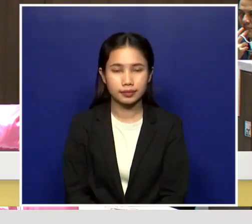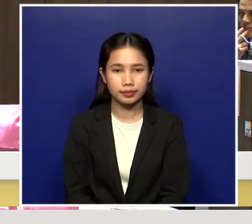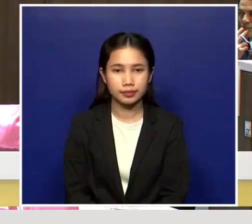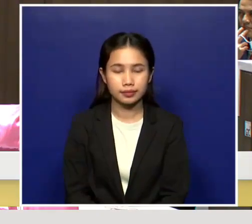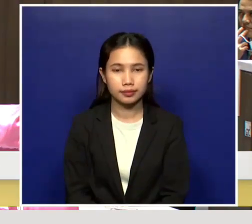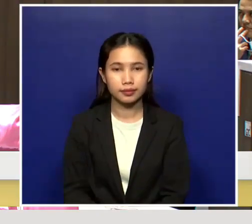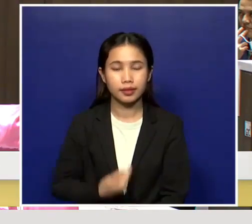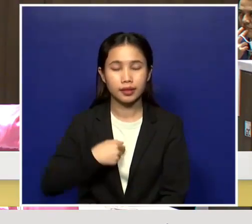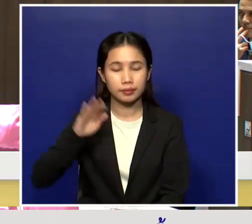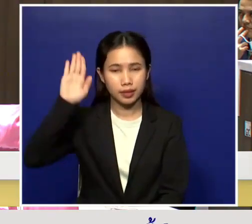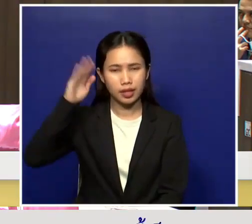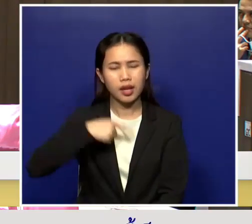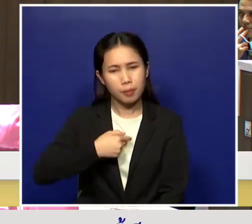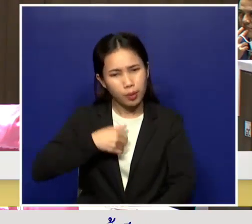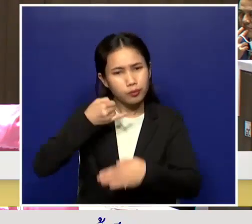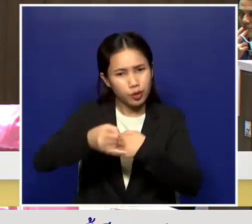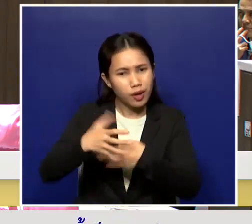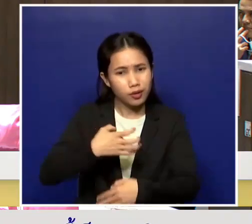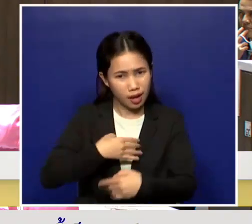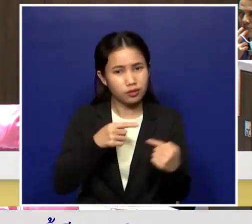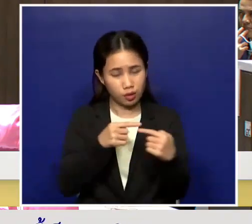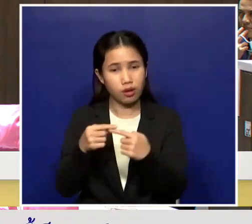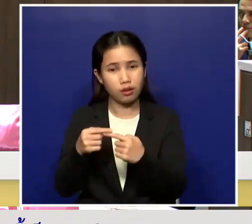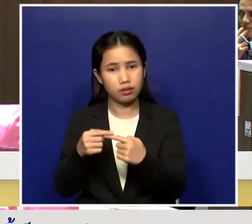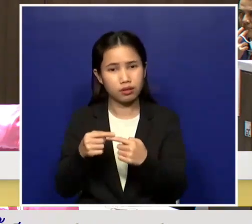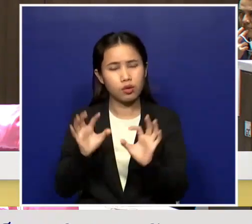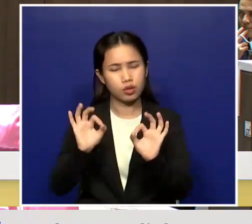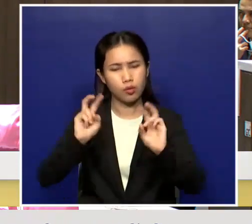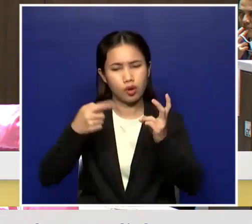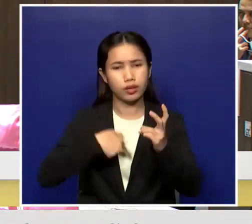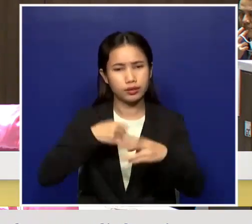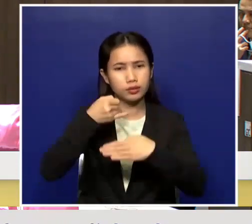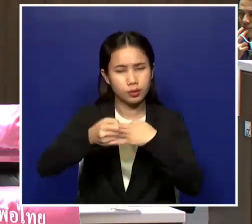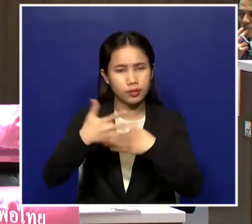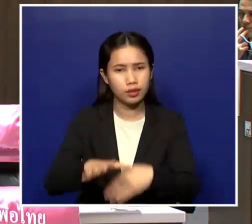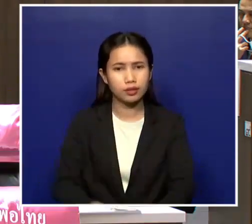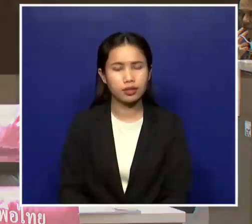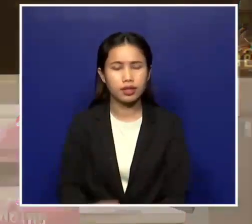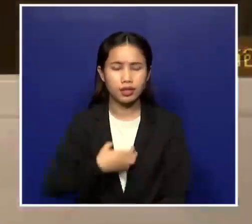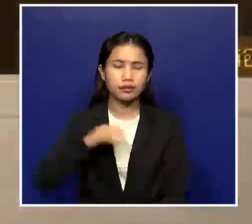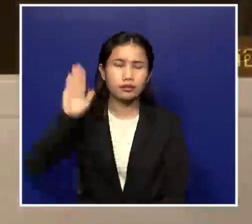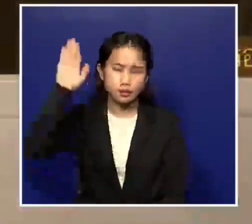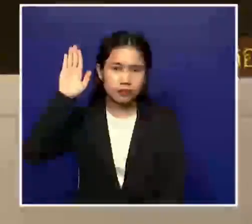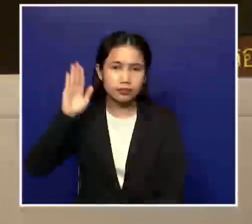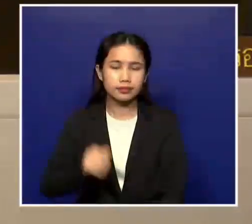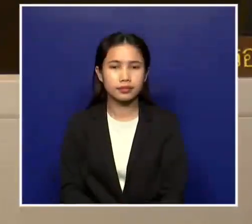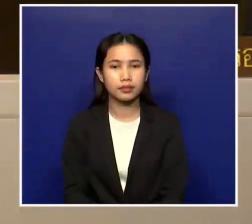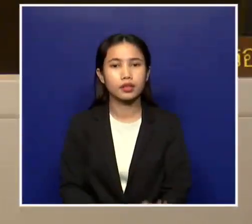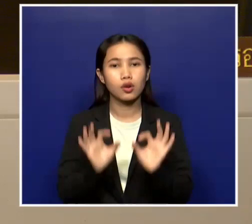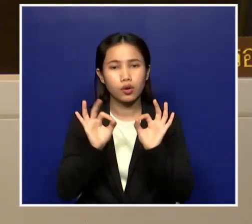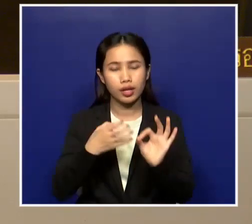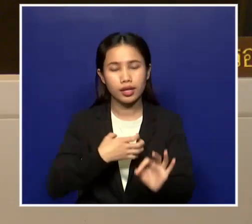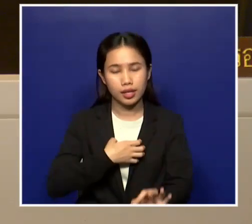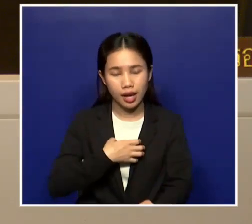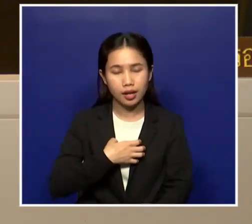ท่านประธานวิชัย ผมจบแล้วจะให้ต่อเลยครับ จบครับประเด็นนี้จบเลยครับประเด็นนี้จบ ก็ยังฝ่าฝืนท่าน จบเลยครับเขาเพียงจะบอกว่าอยาก